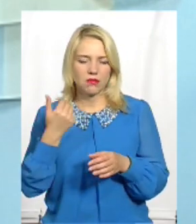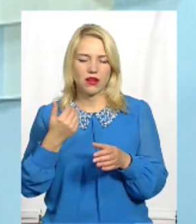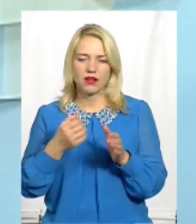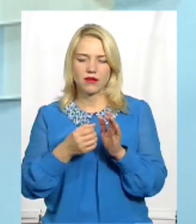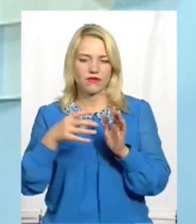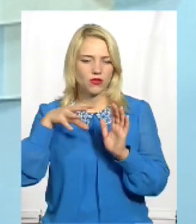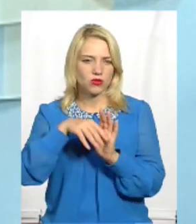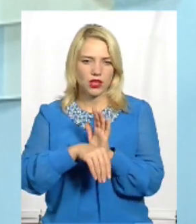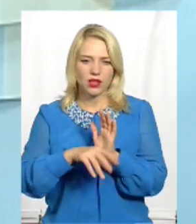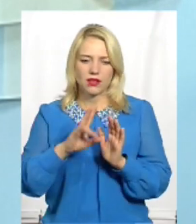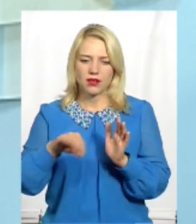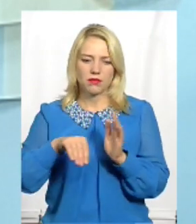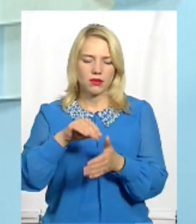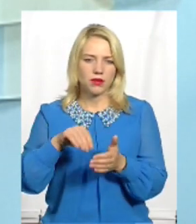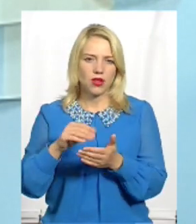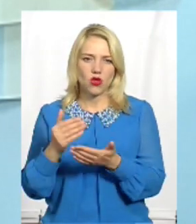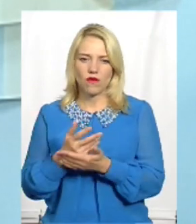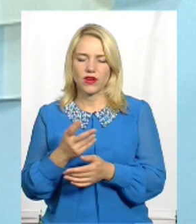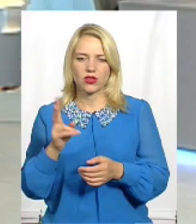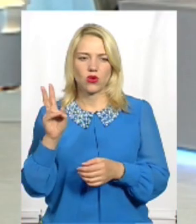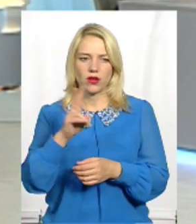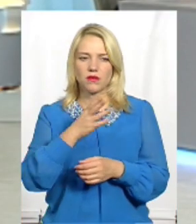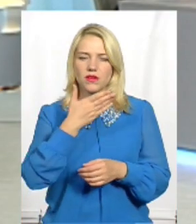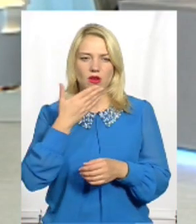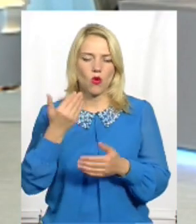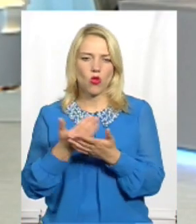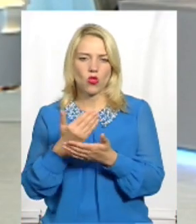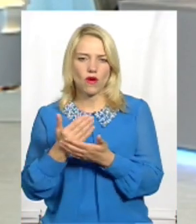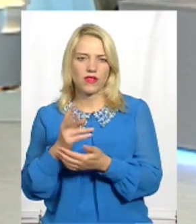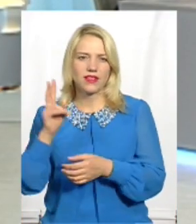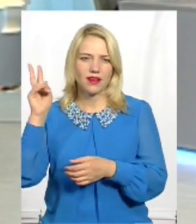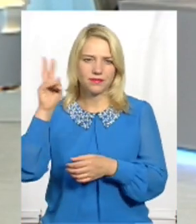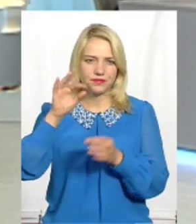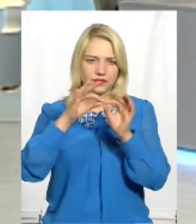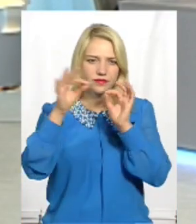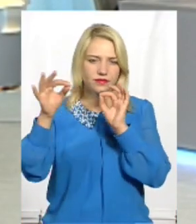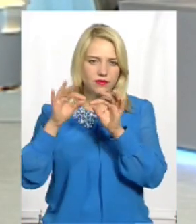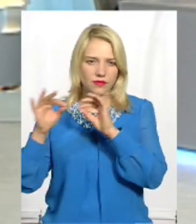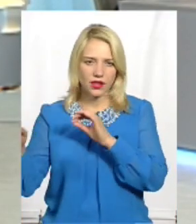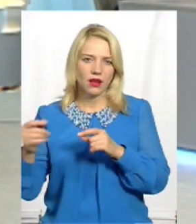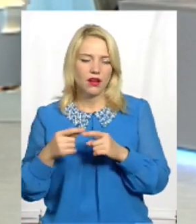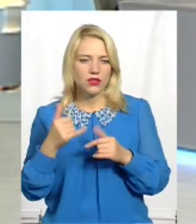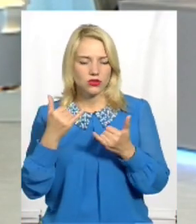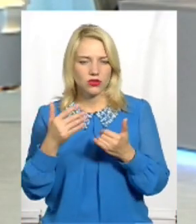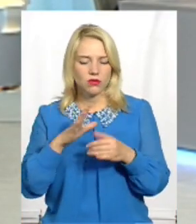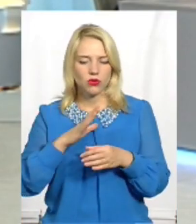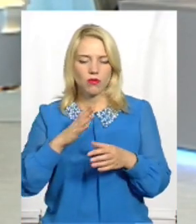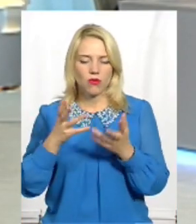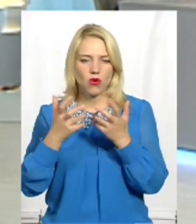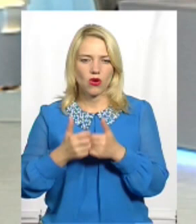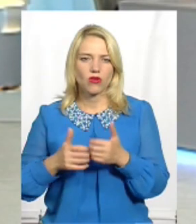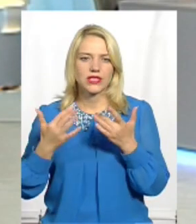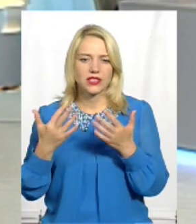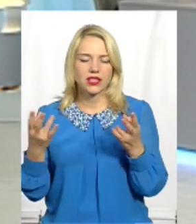нових тролейбусів, ні якесь оновлення контактної мережі. От ми сьогодні порахували, скільки нам